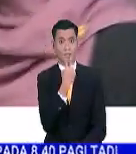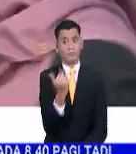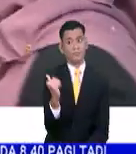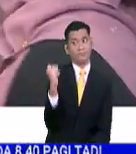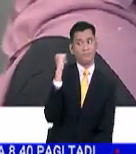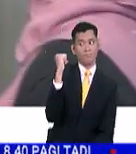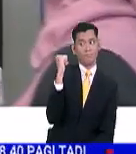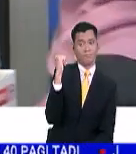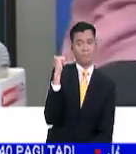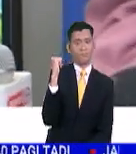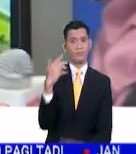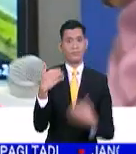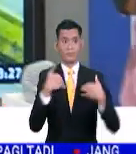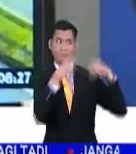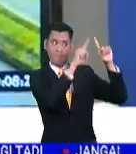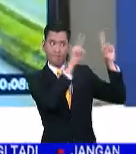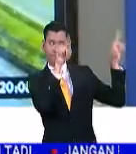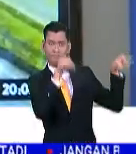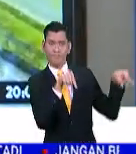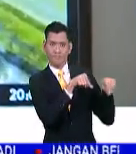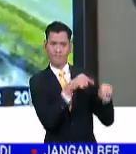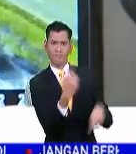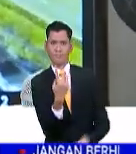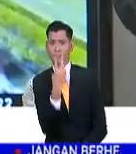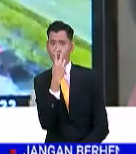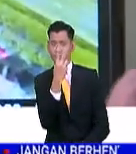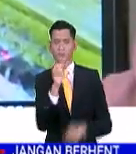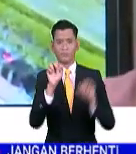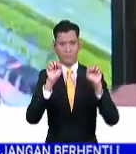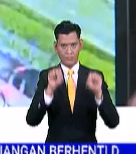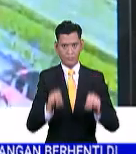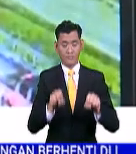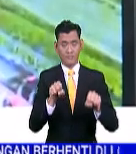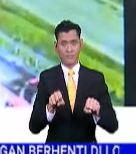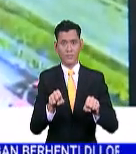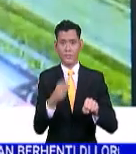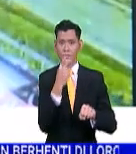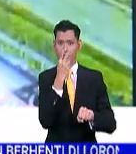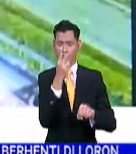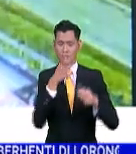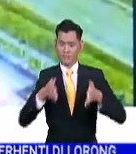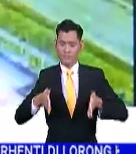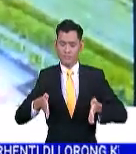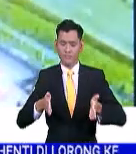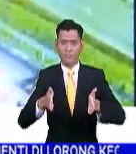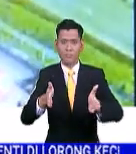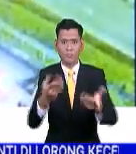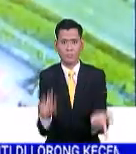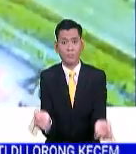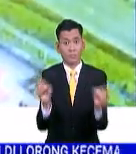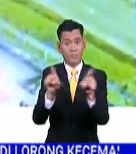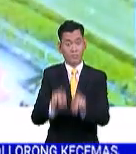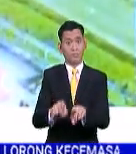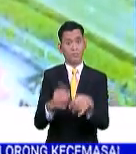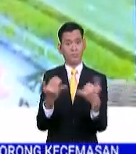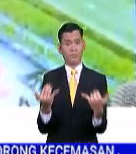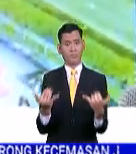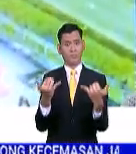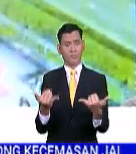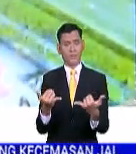saya untuk kita terus ikuti perkembangan rapat berhubung keadaan aliran trafik. Baik, saya mula kan dahulu